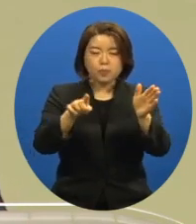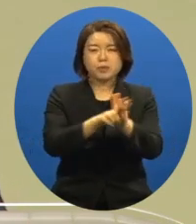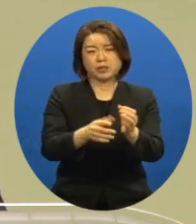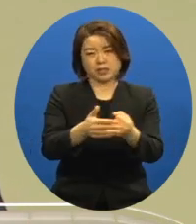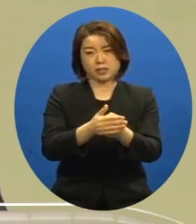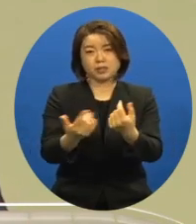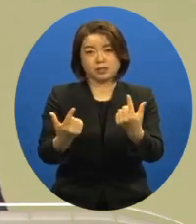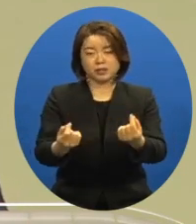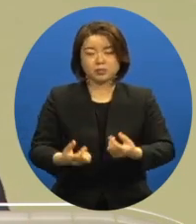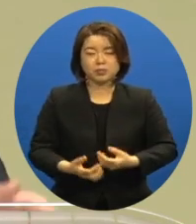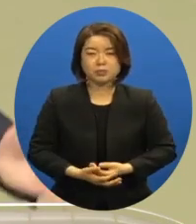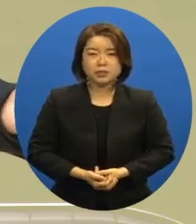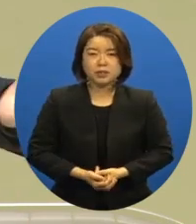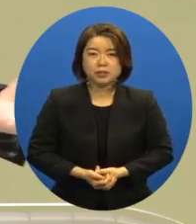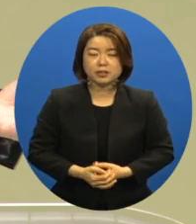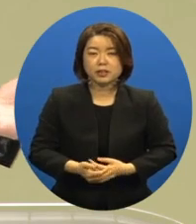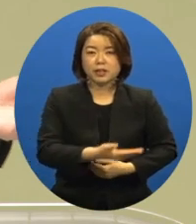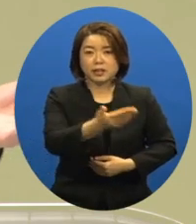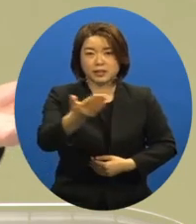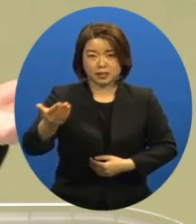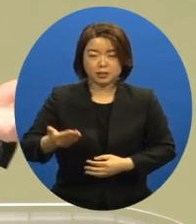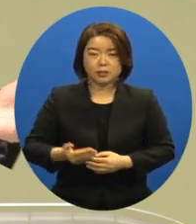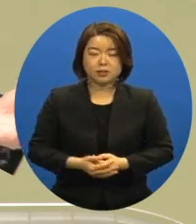때문입니다. 여러분,